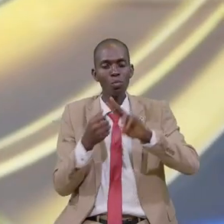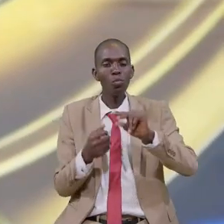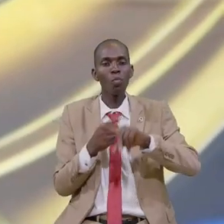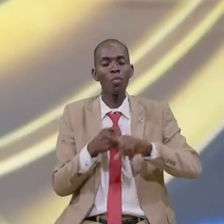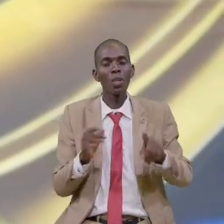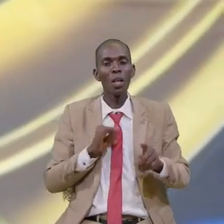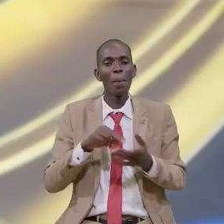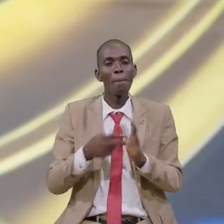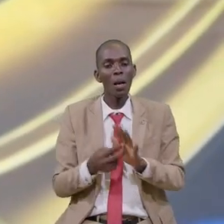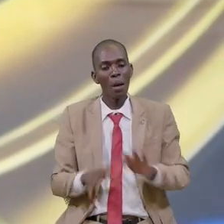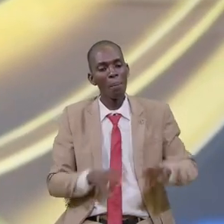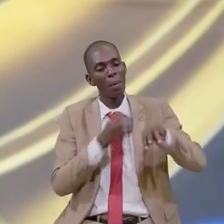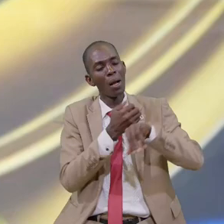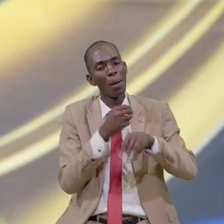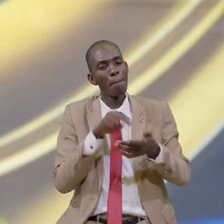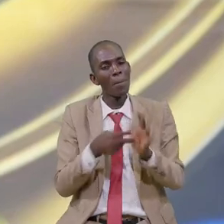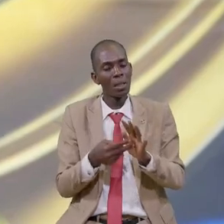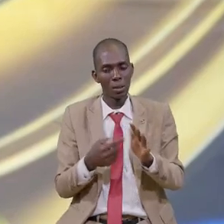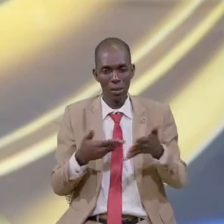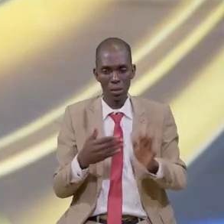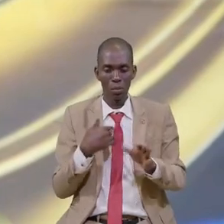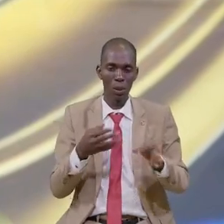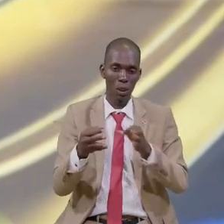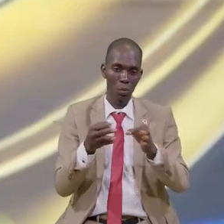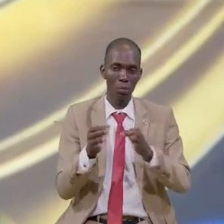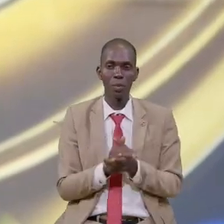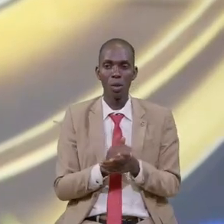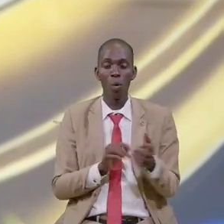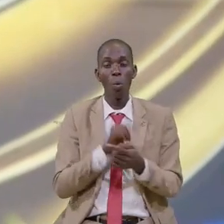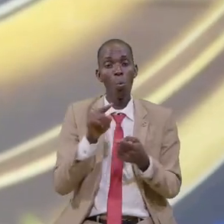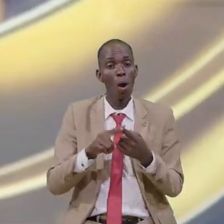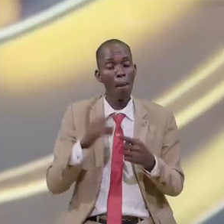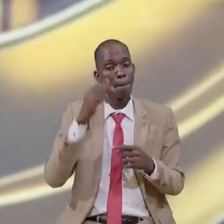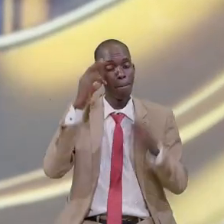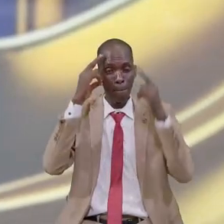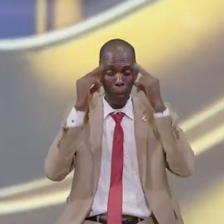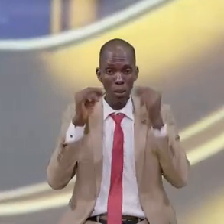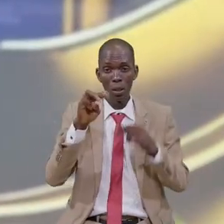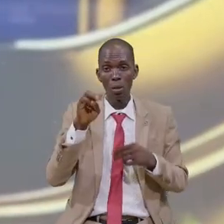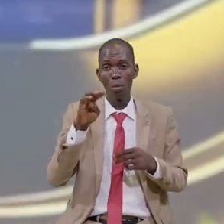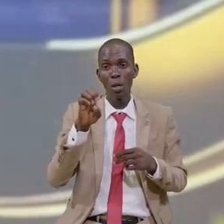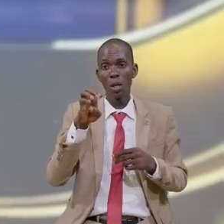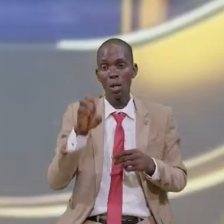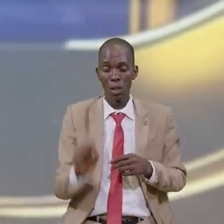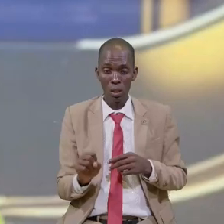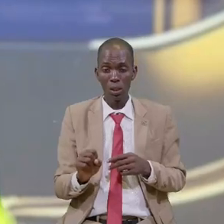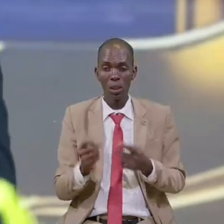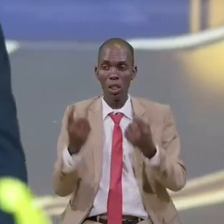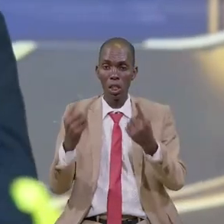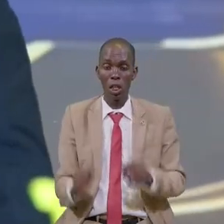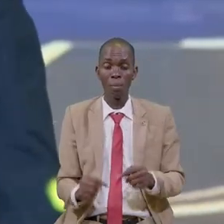Laisse-moi t'expliquer ça. Quand Moïse est venu et il a dit, un changement va se